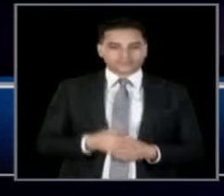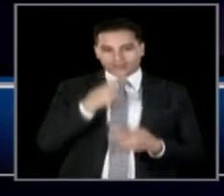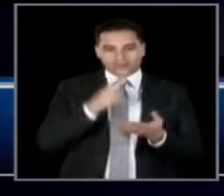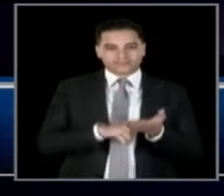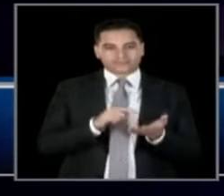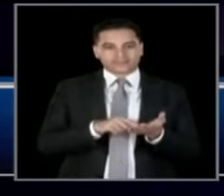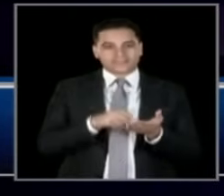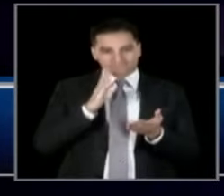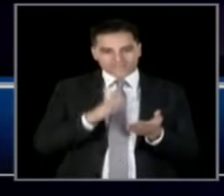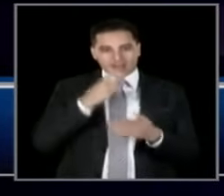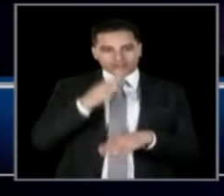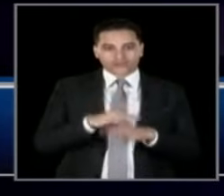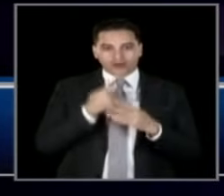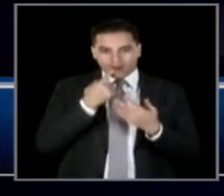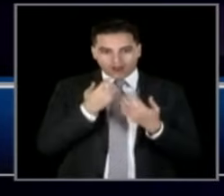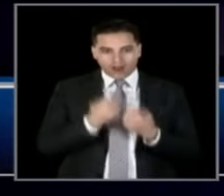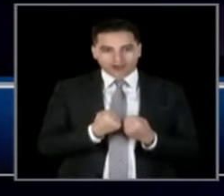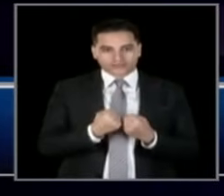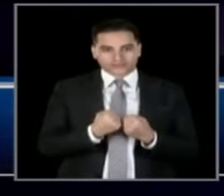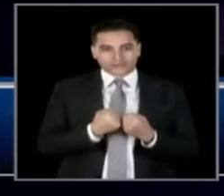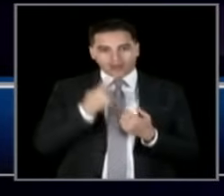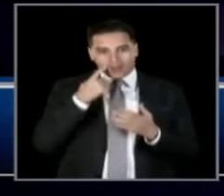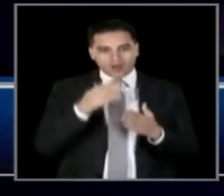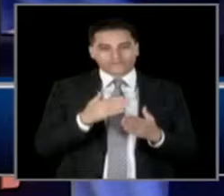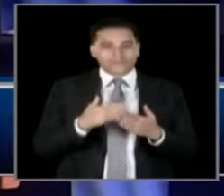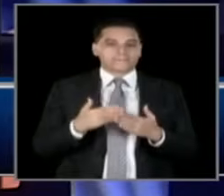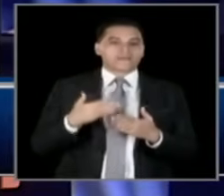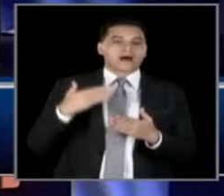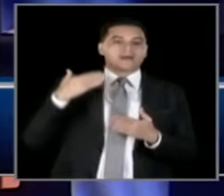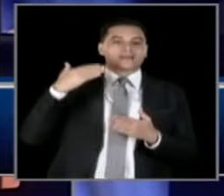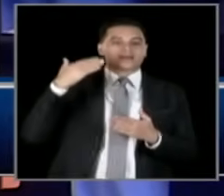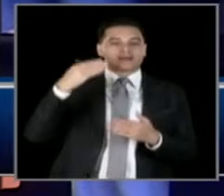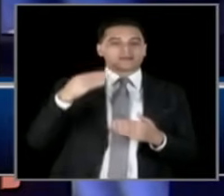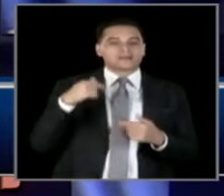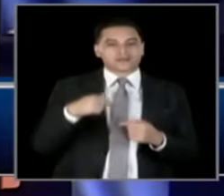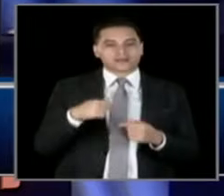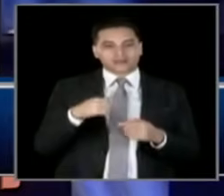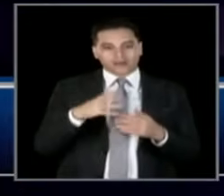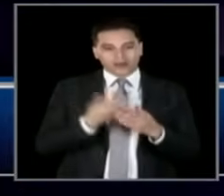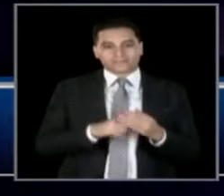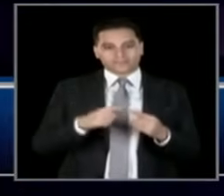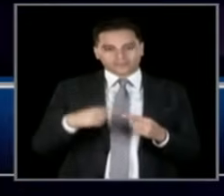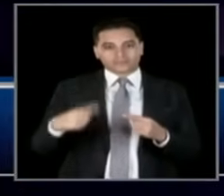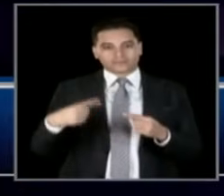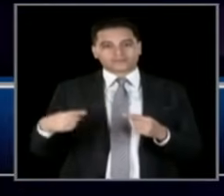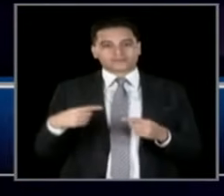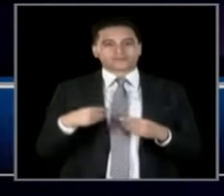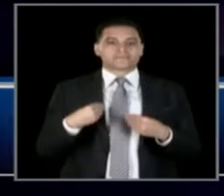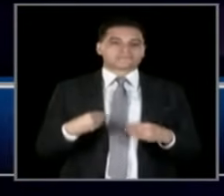كده في حاجات كده الواحد لما بيقتنيها ما يضحيش بيها، يورثها. كرولوس